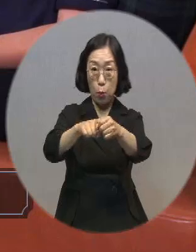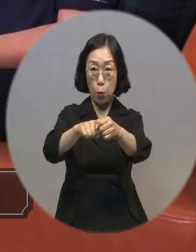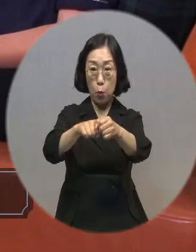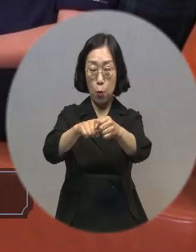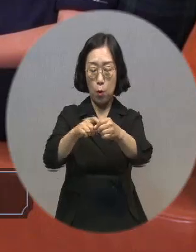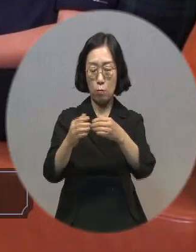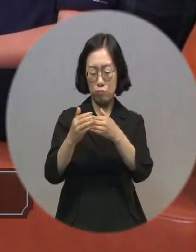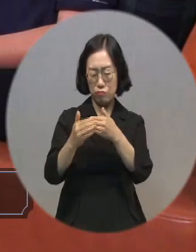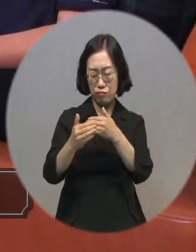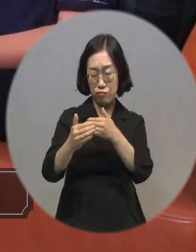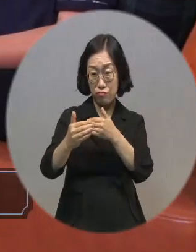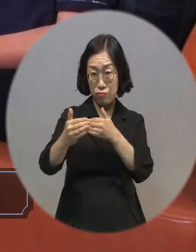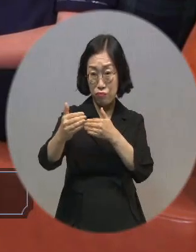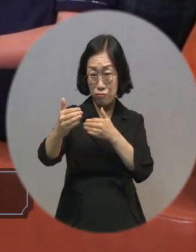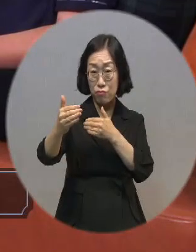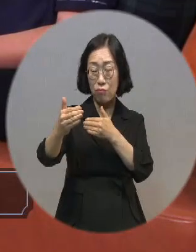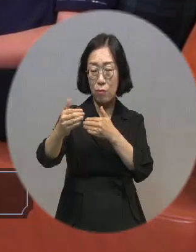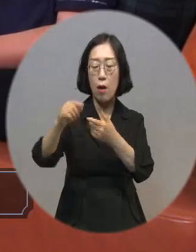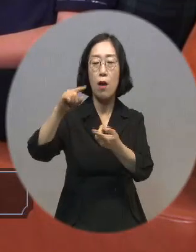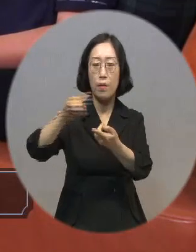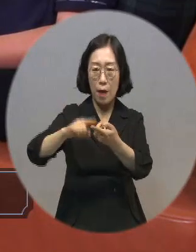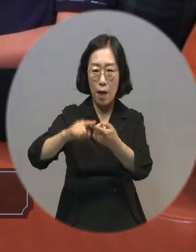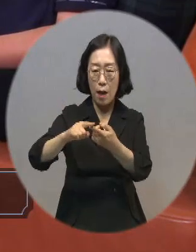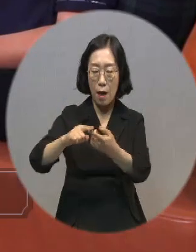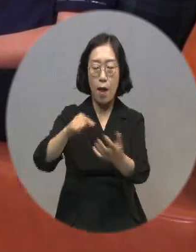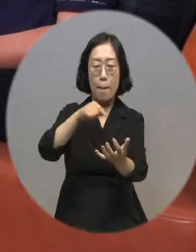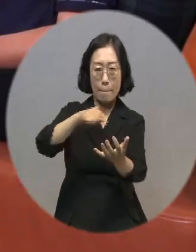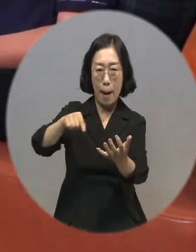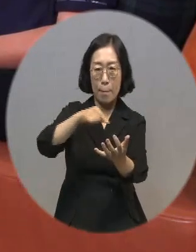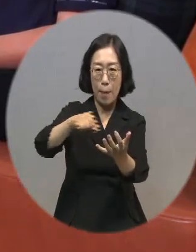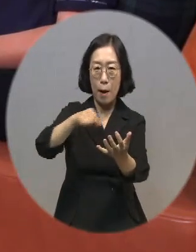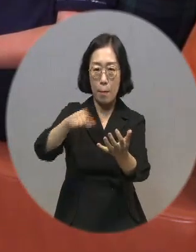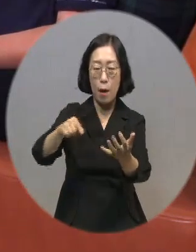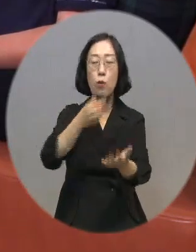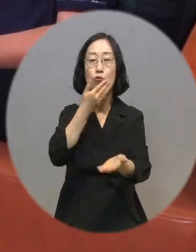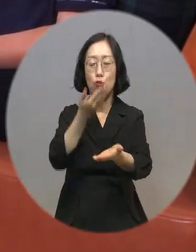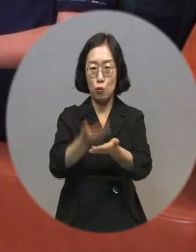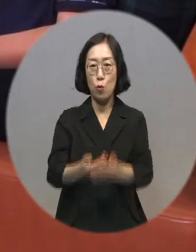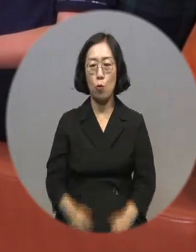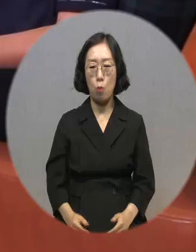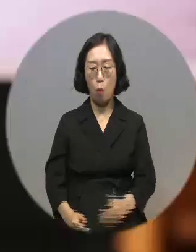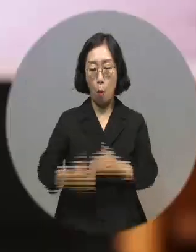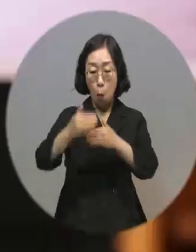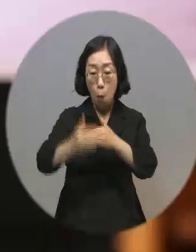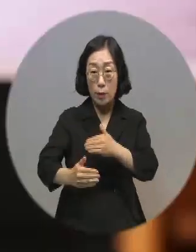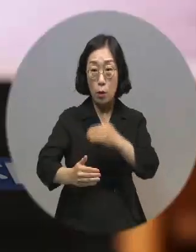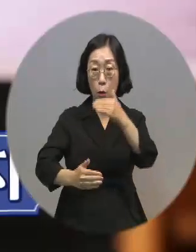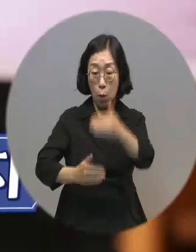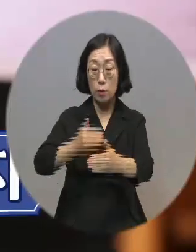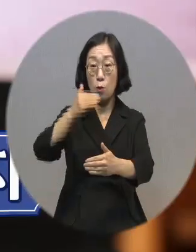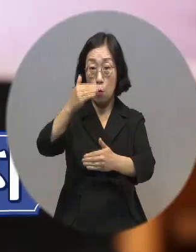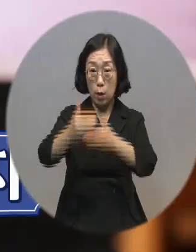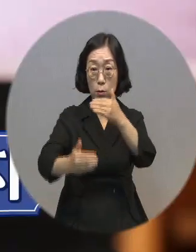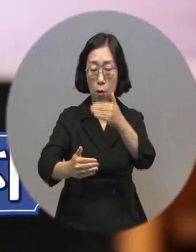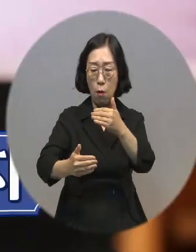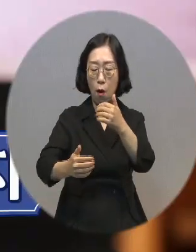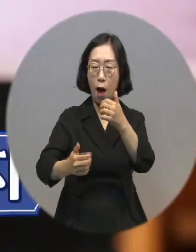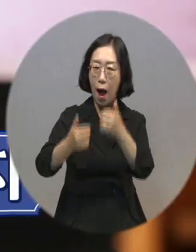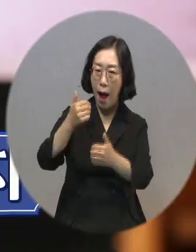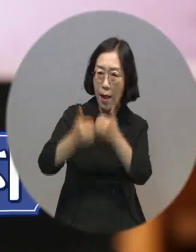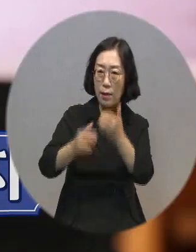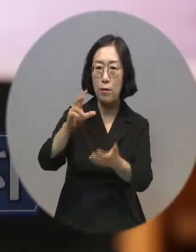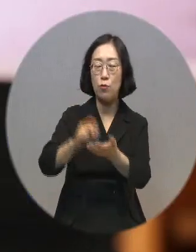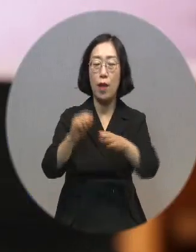과정에 대한 교육이 굉장히 중요하다. 그래서 그 과정에 어떤 일이 있을 거냐? 발생하는 갈등을 어떻게 해결할